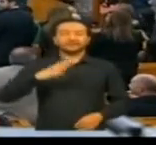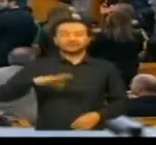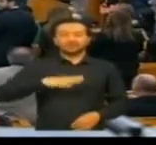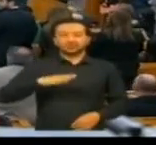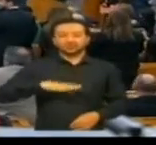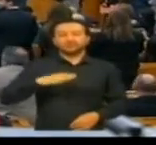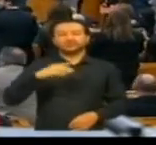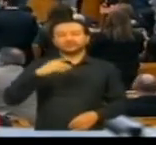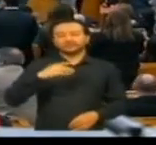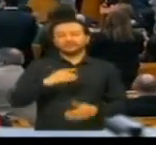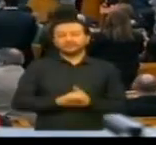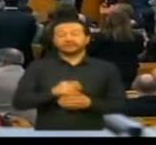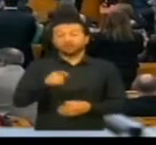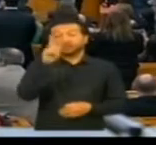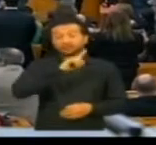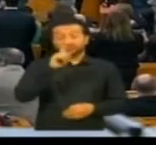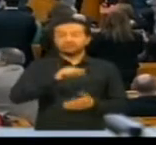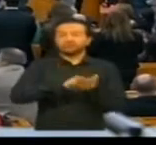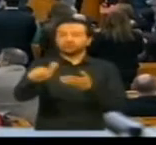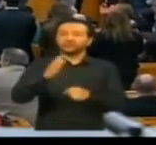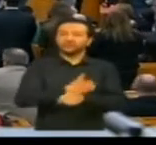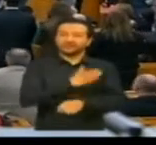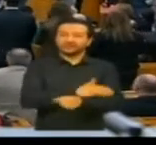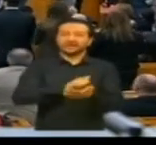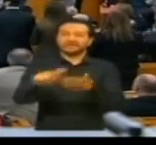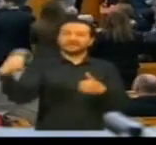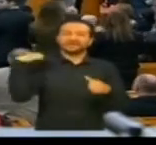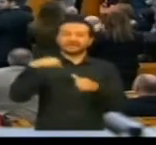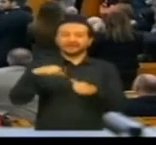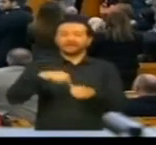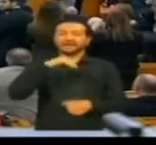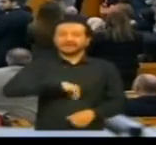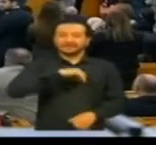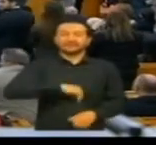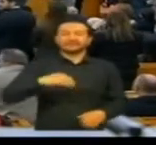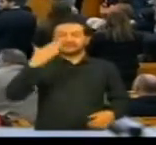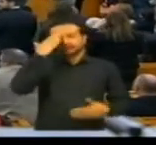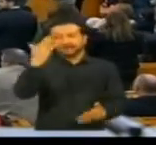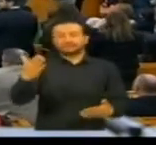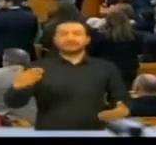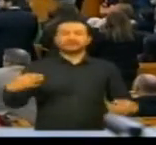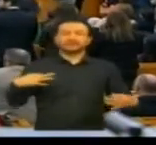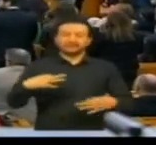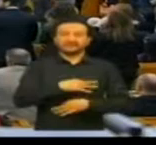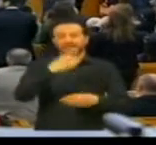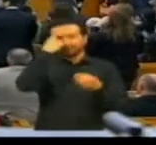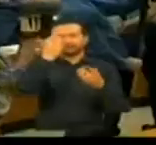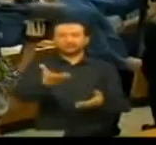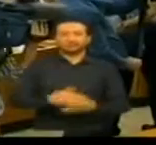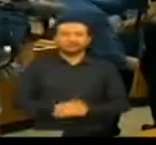eder ve dilerim. Ve bu vesileyle bütün vatandaşlarıma tekrar en içten selamlar, sevgiler, saygılar